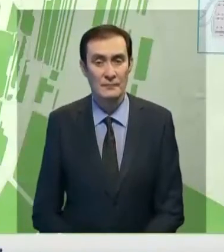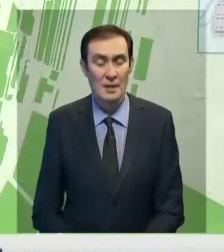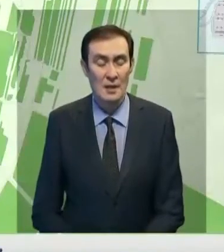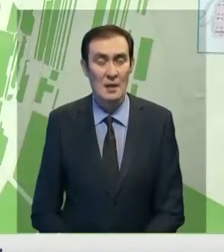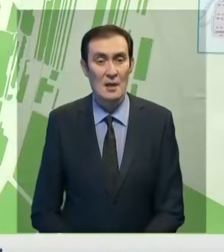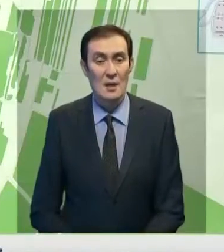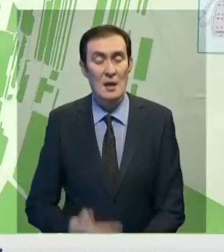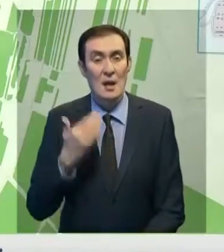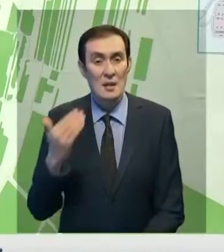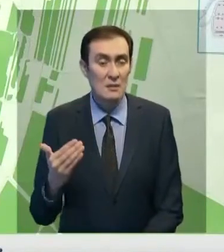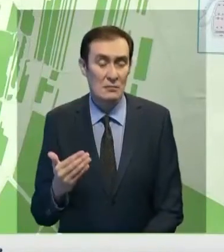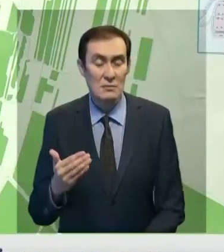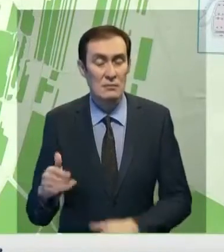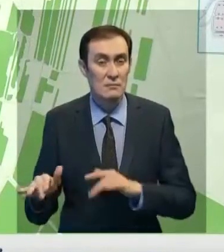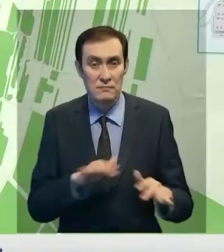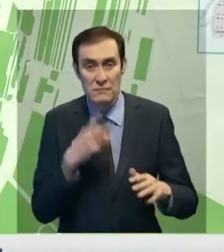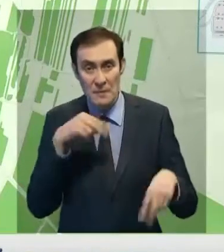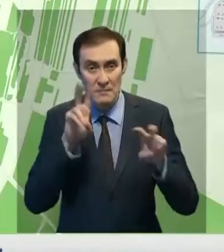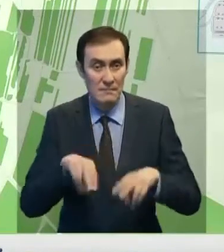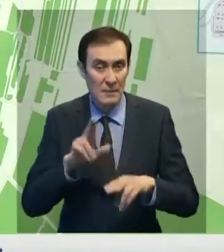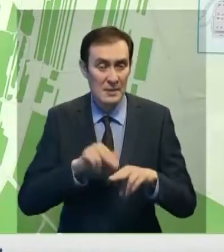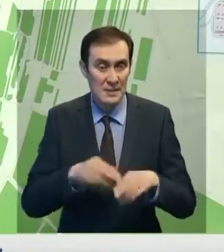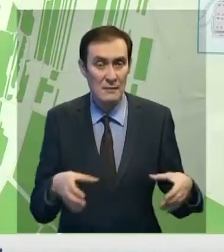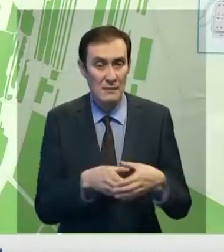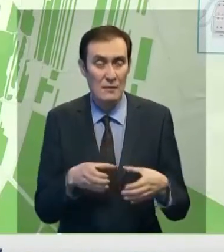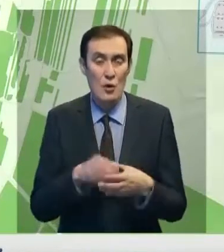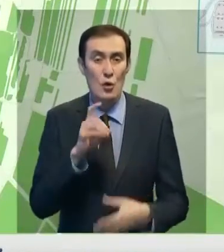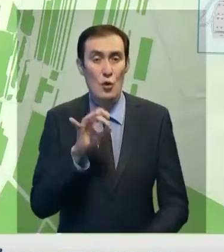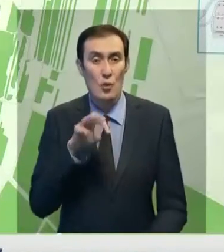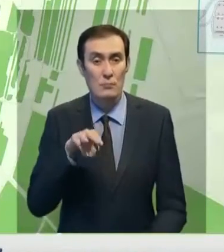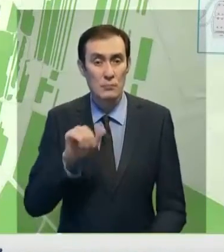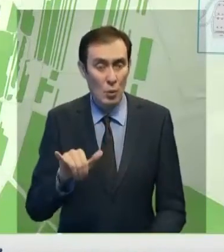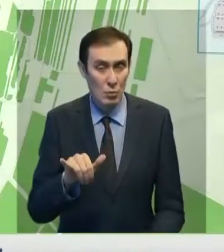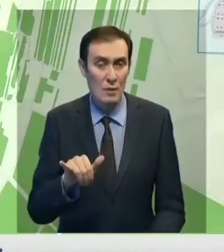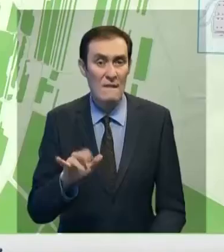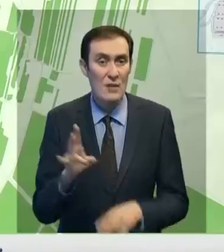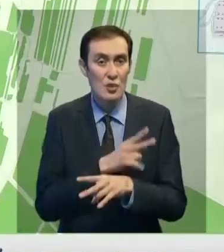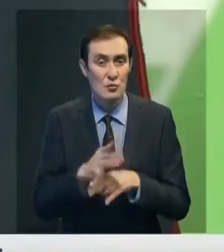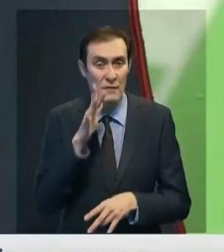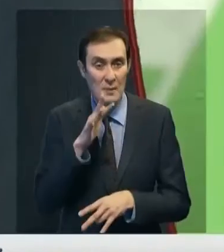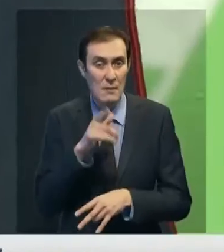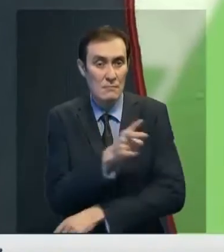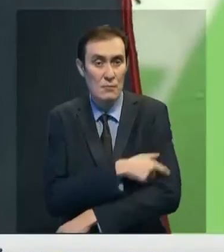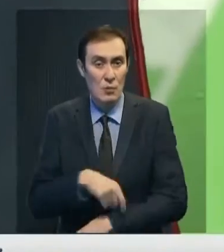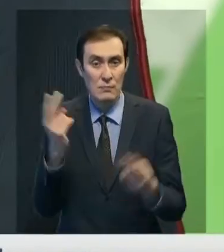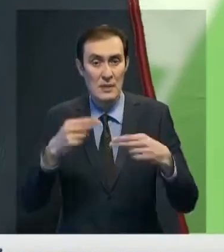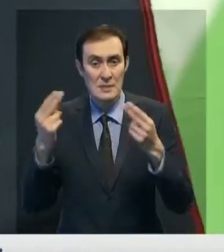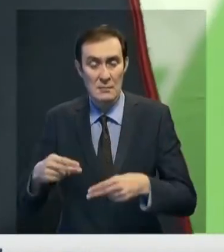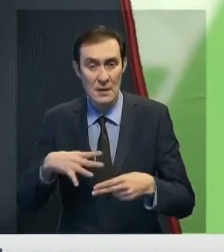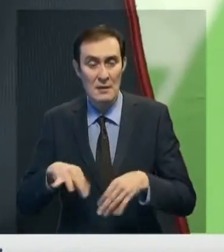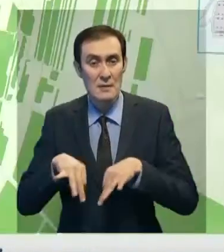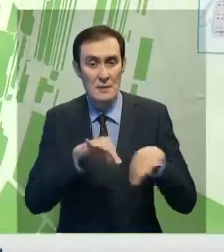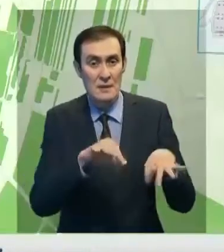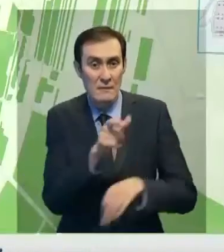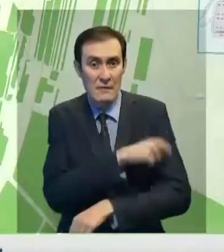Проводили свои оперативно-розыскные мероприятия районные подразделения Хромтау. Они, значит, в ночное время выставлялись блокпосты, рейдовые мероприятия,